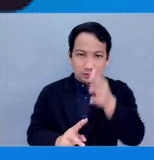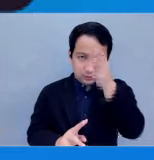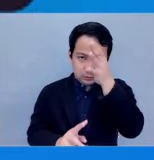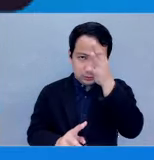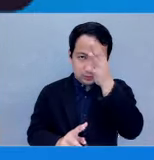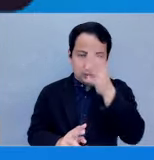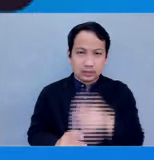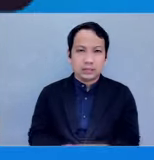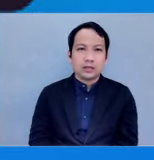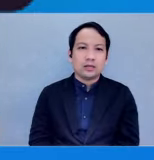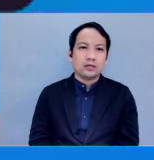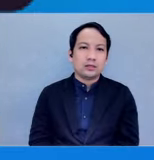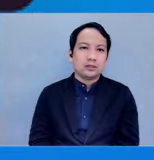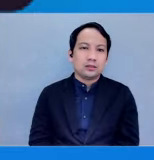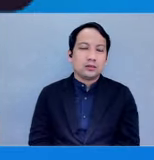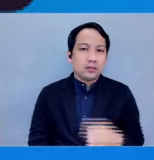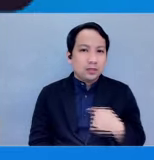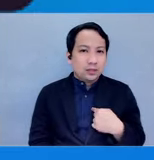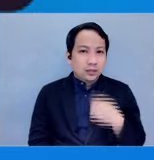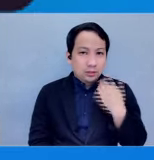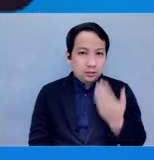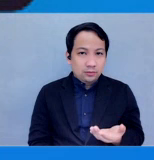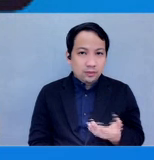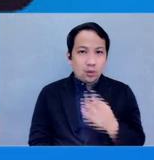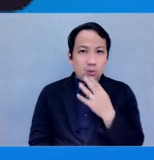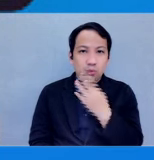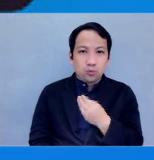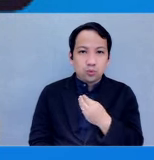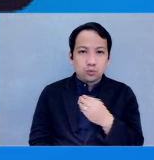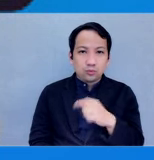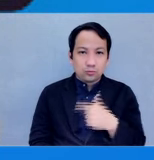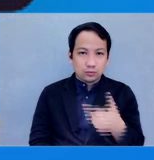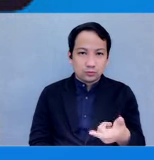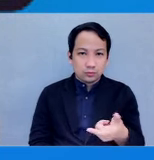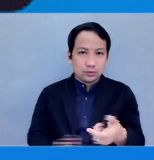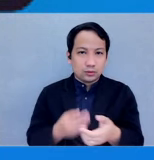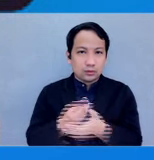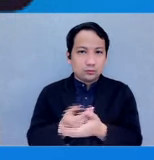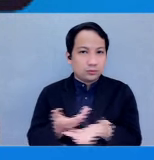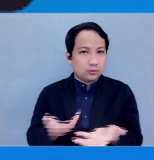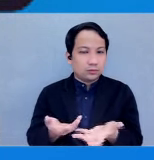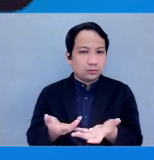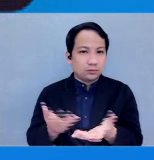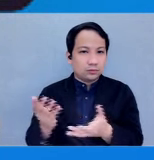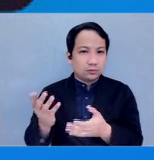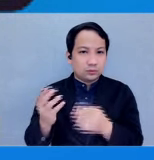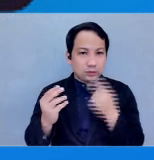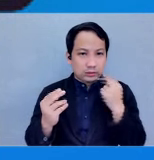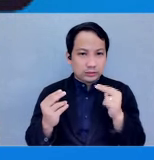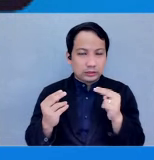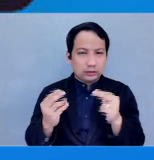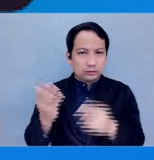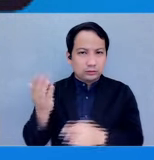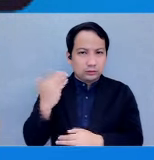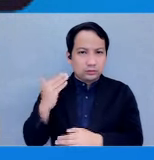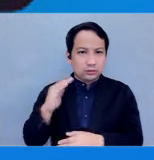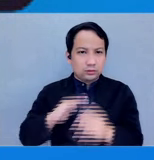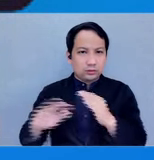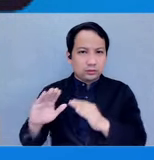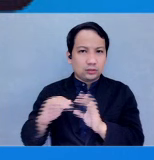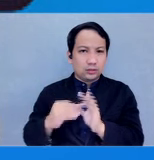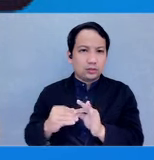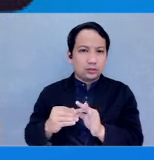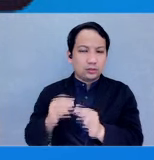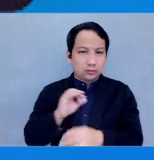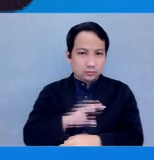bilang single, in case mamatay ako, sino ang magmamana ng aking ari-arian? I have lots of nephews and nieces. Nung binili ko ang bahay, ang beneficiary